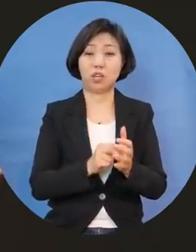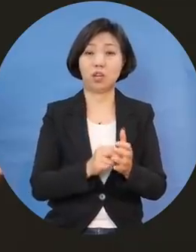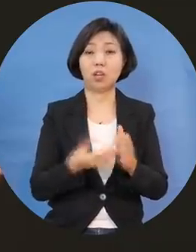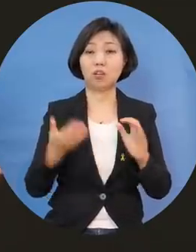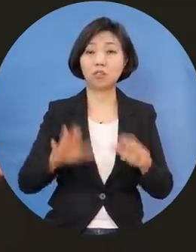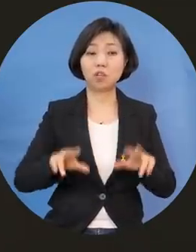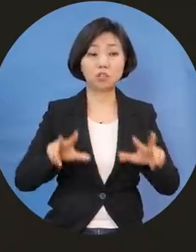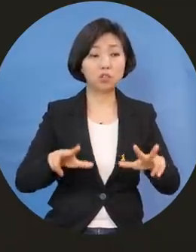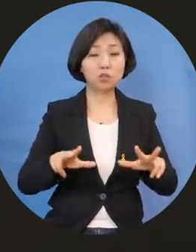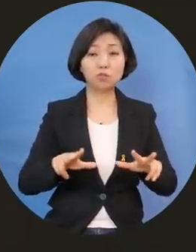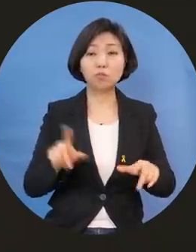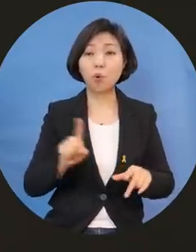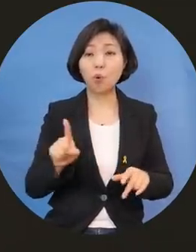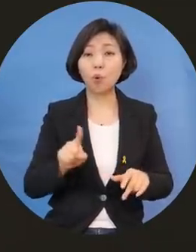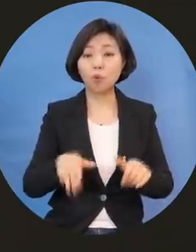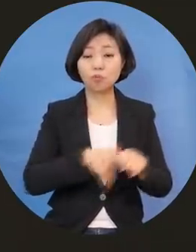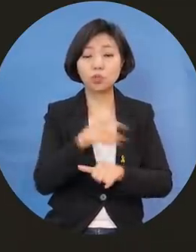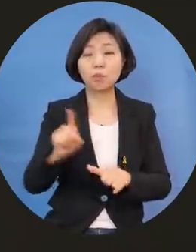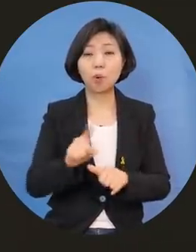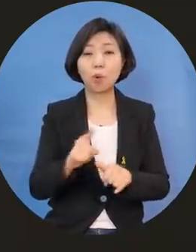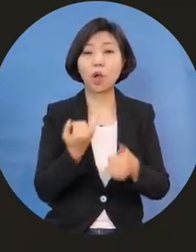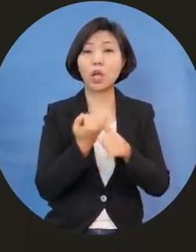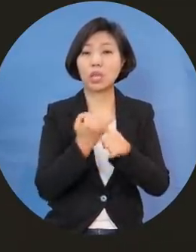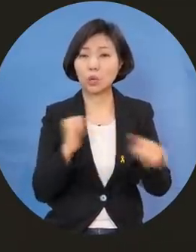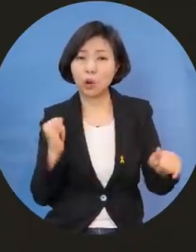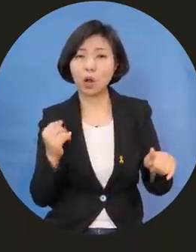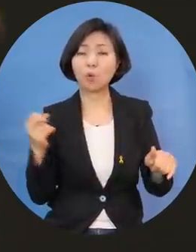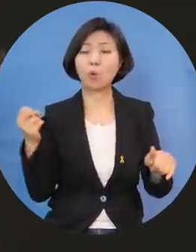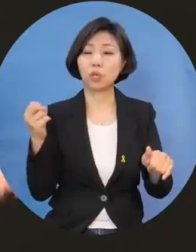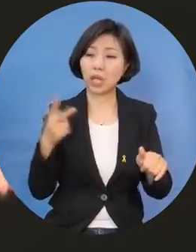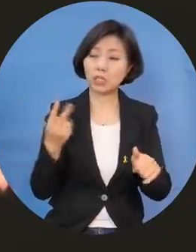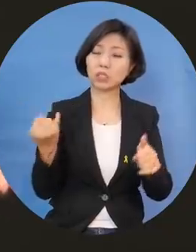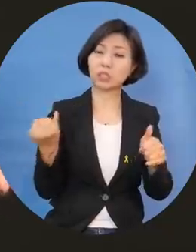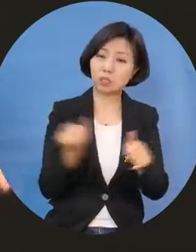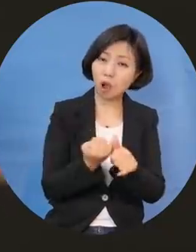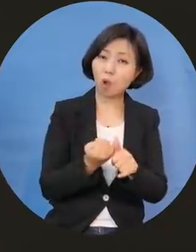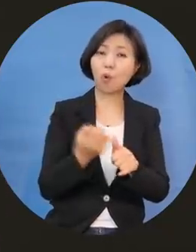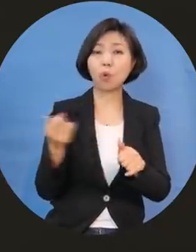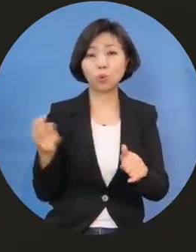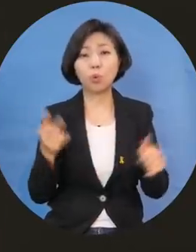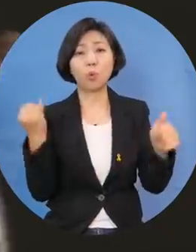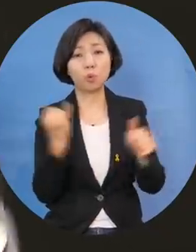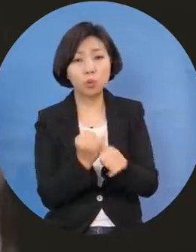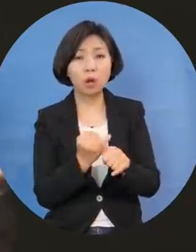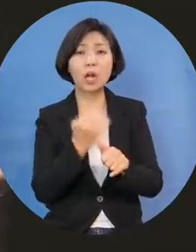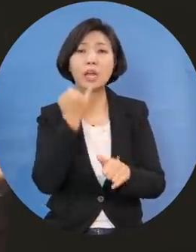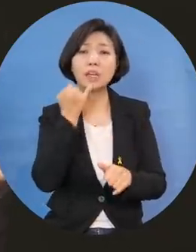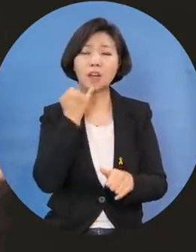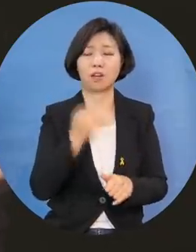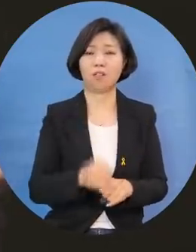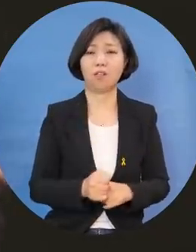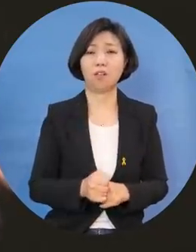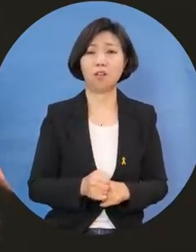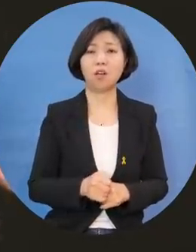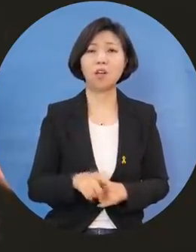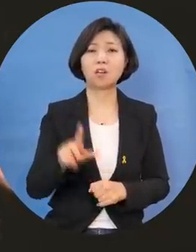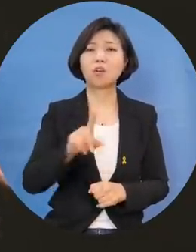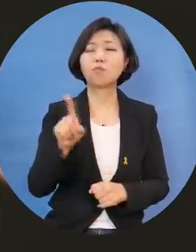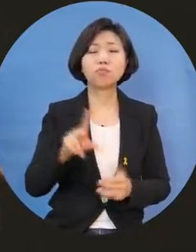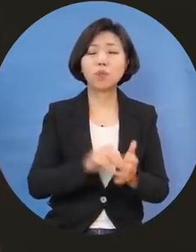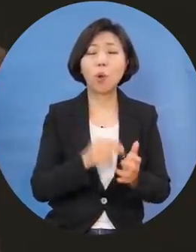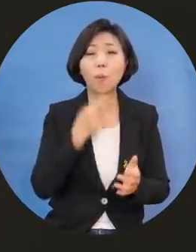큰 일이에요. 그런데 지금은 이혼하고 애 데리고 또 결혼하고 또 한 번 더 하고 또 해도 되는 시절이기